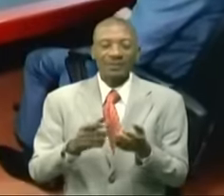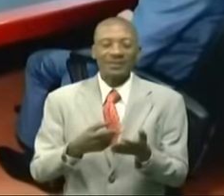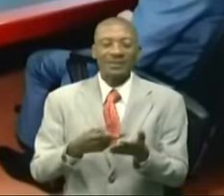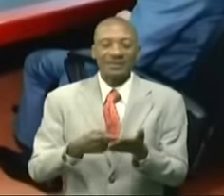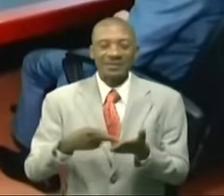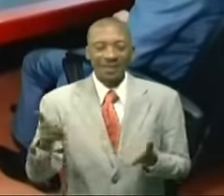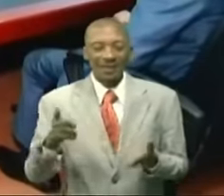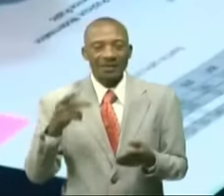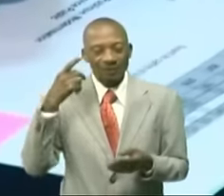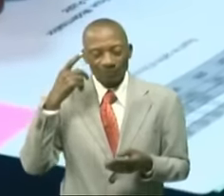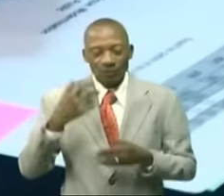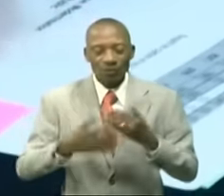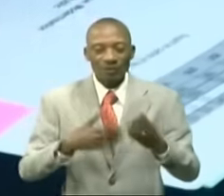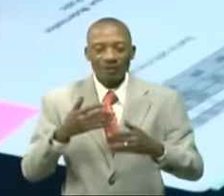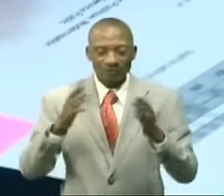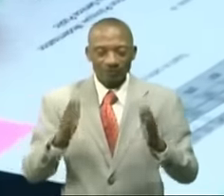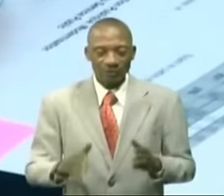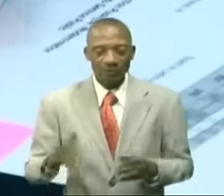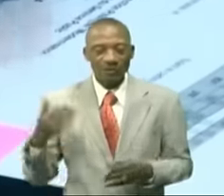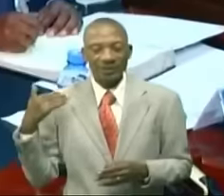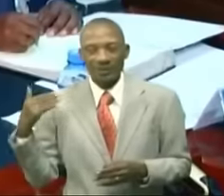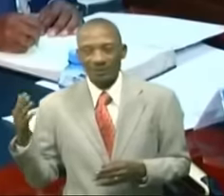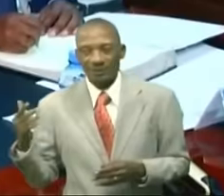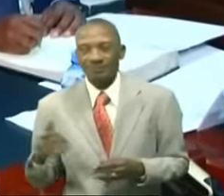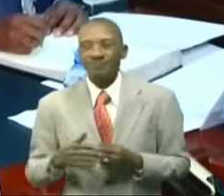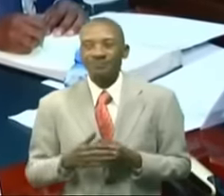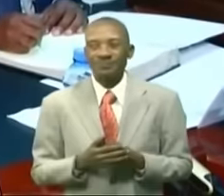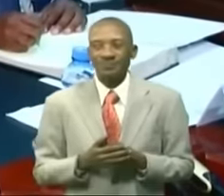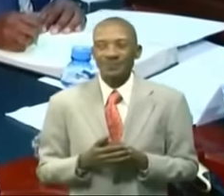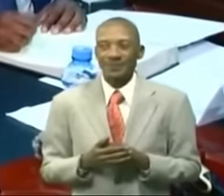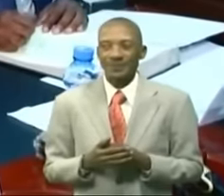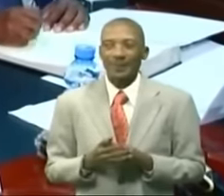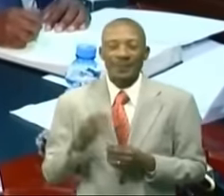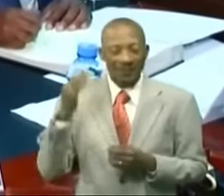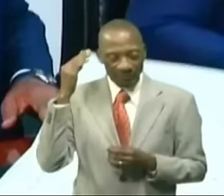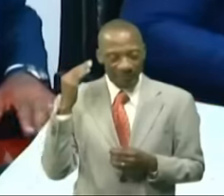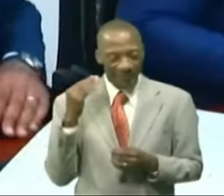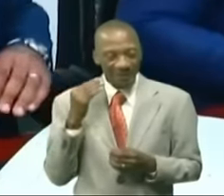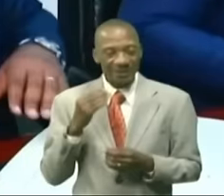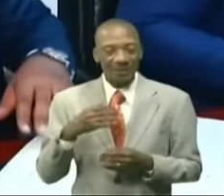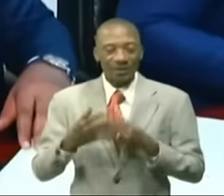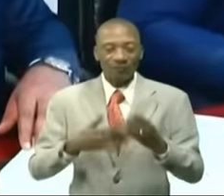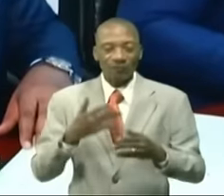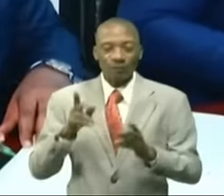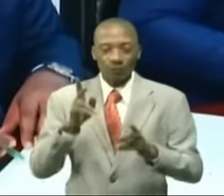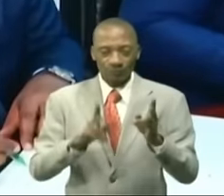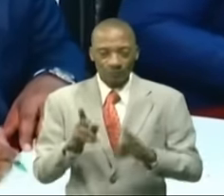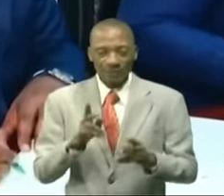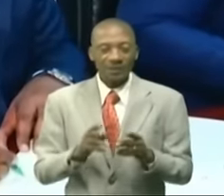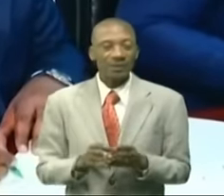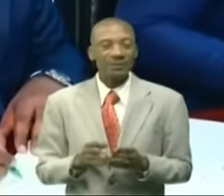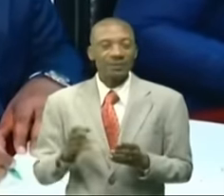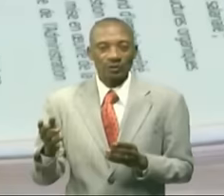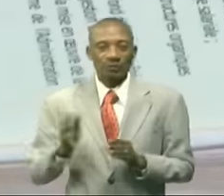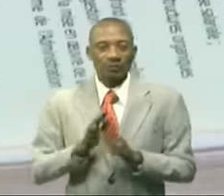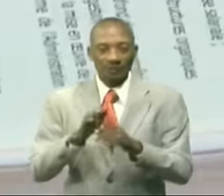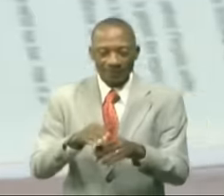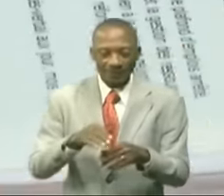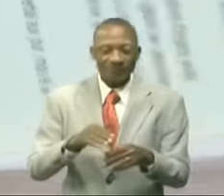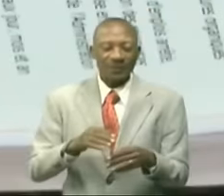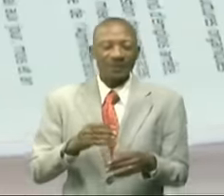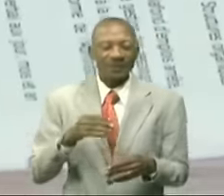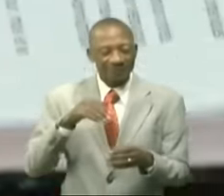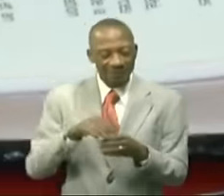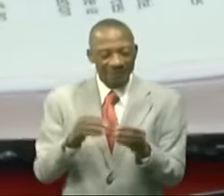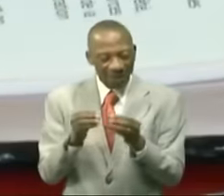son collègue de la fonction publique, Jean-Pierre Liaou. Cette séance de travail a été suivie immédiatement par la révisitation de l'album qui